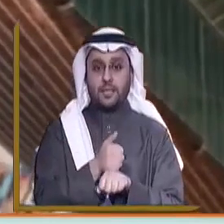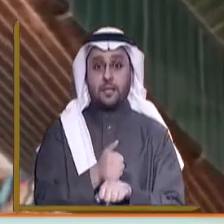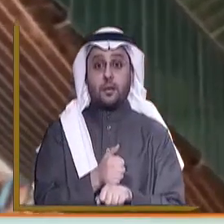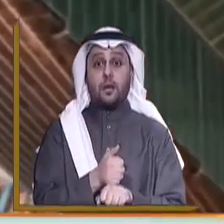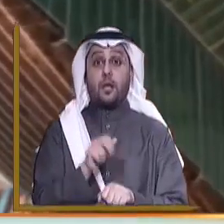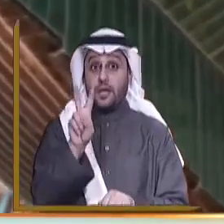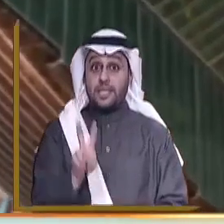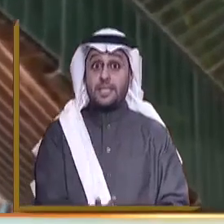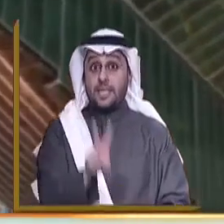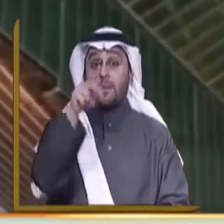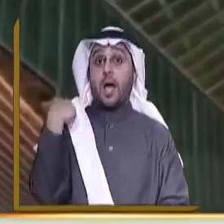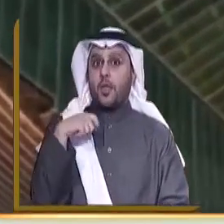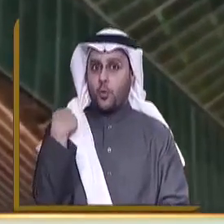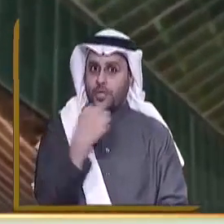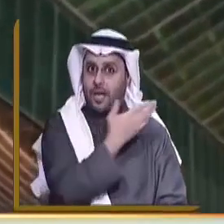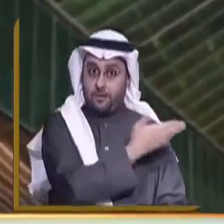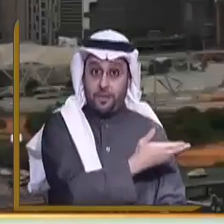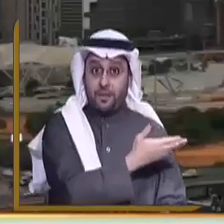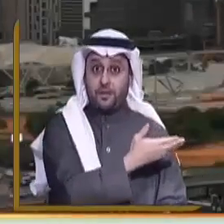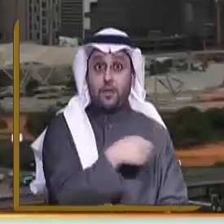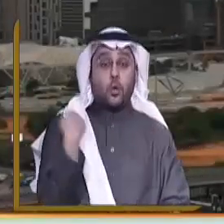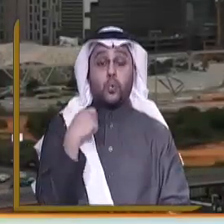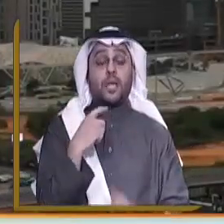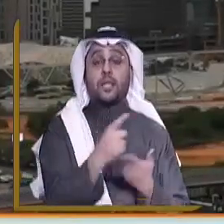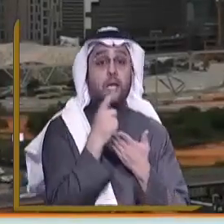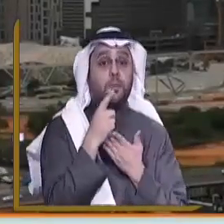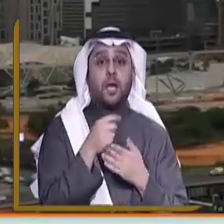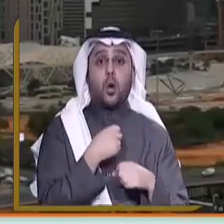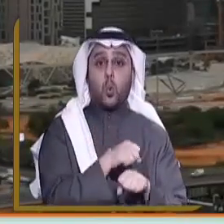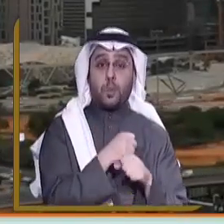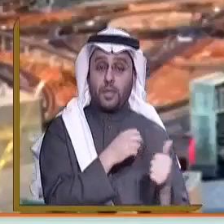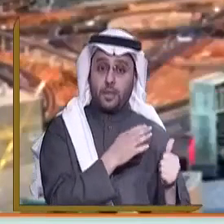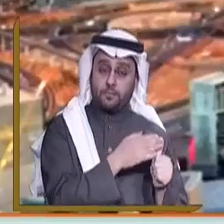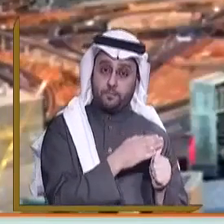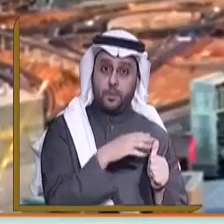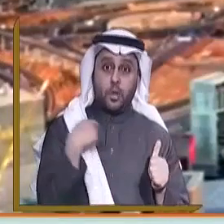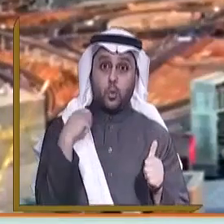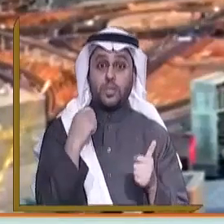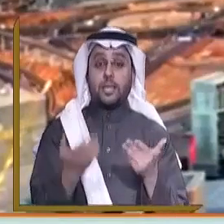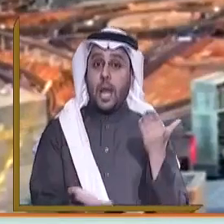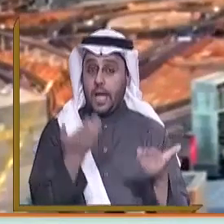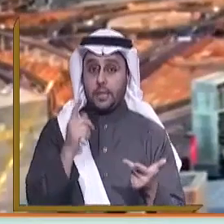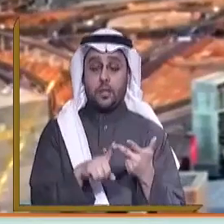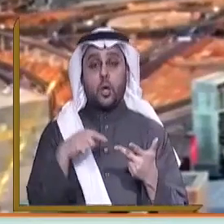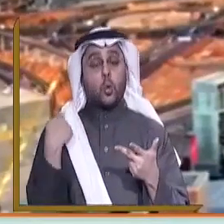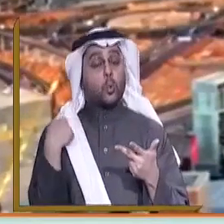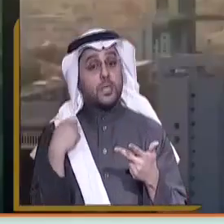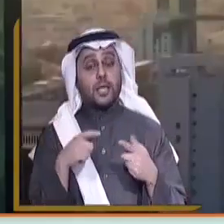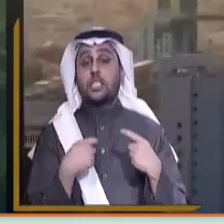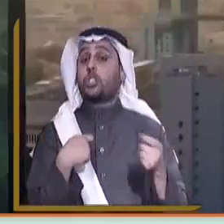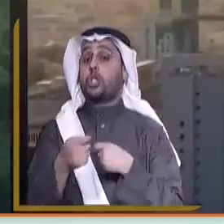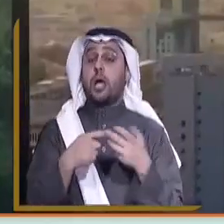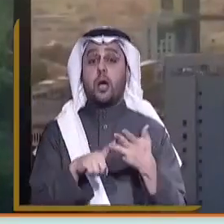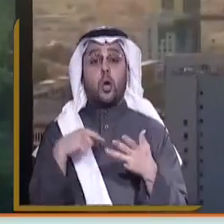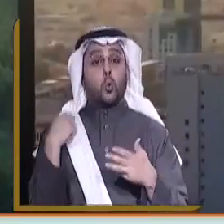سبع وزارات ضمن منظومه البرنامج وهي وزاره البيئه والمياه والزراعه وزاره العدل وزاره التجاره